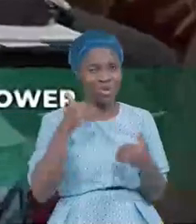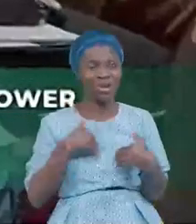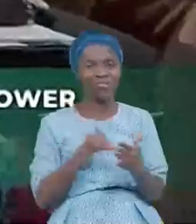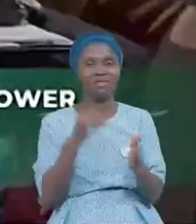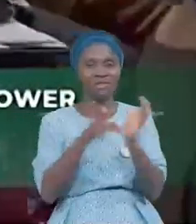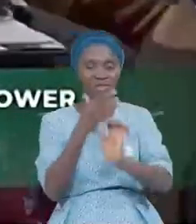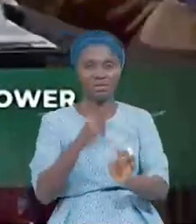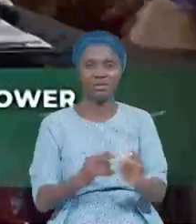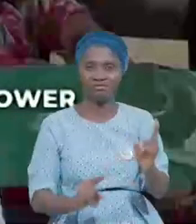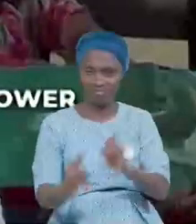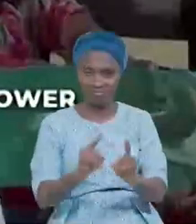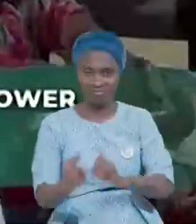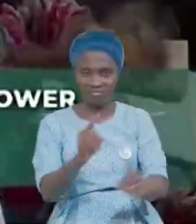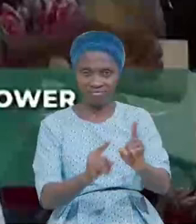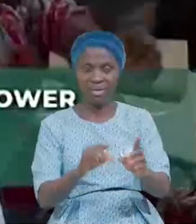Je l'aurai.